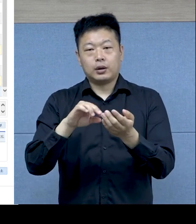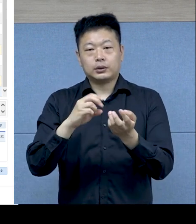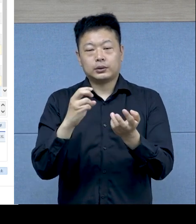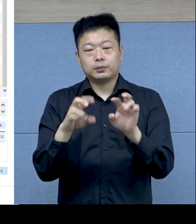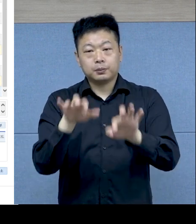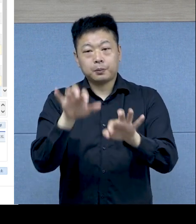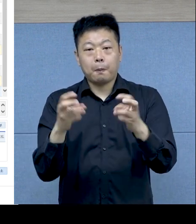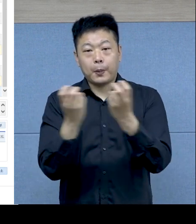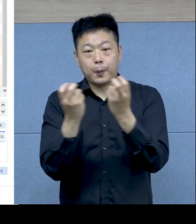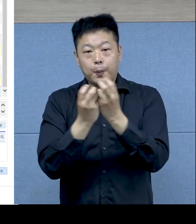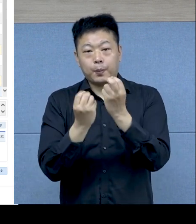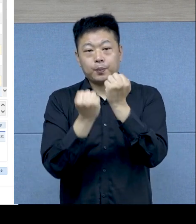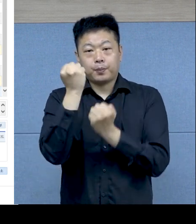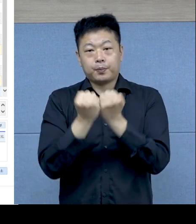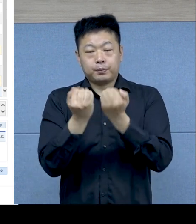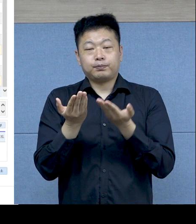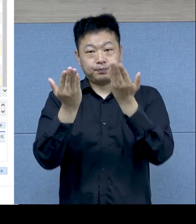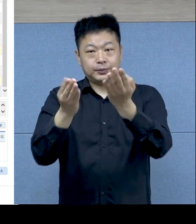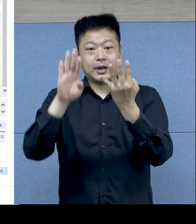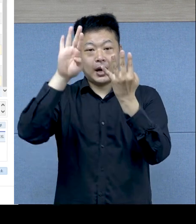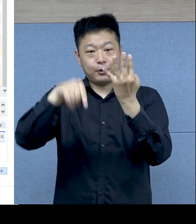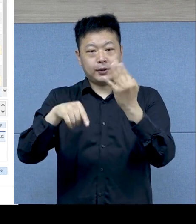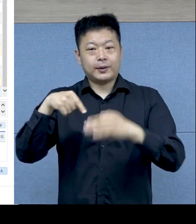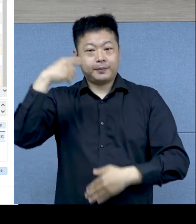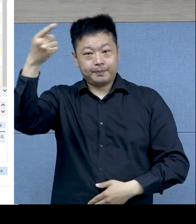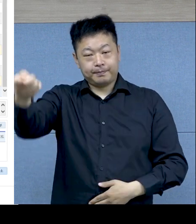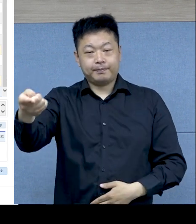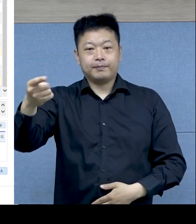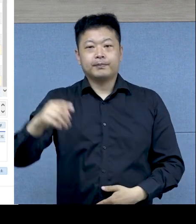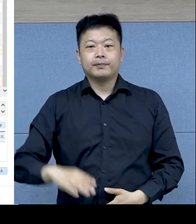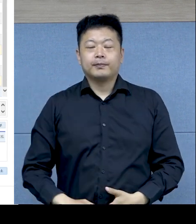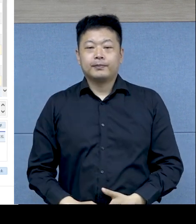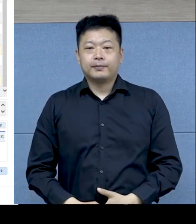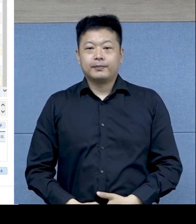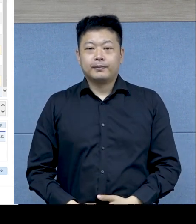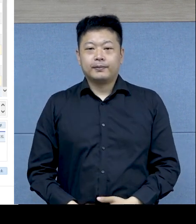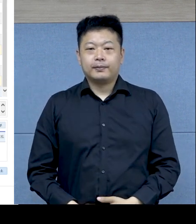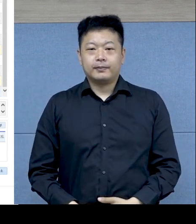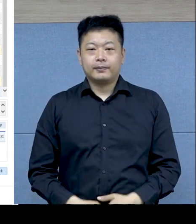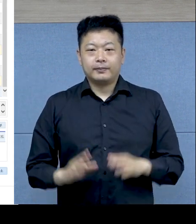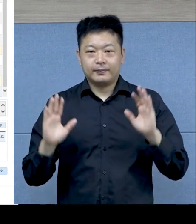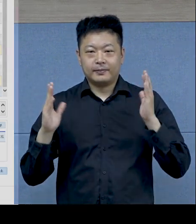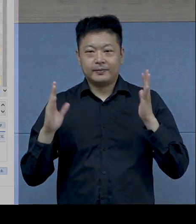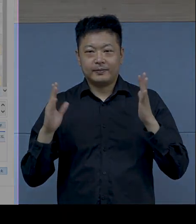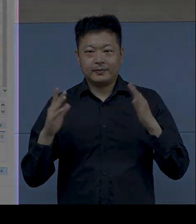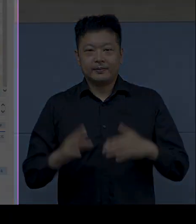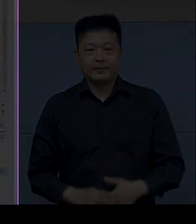지출 결의서를 작성하는 방법을 이제 4부에서 알아보도록 하겠습니다.